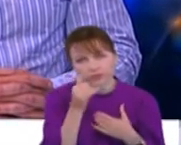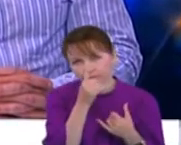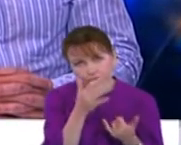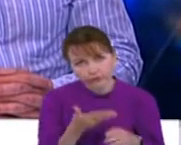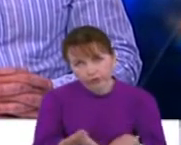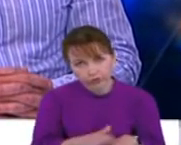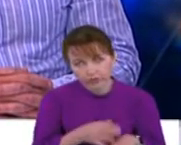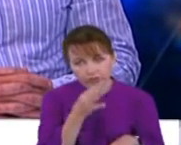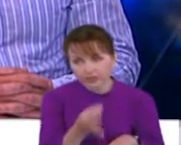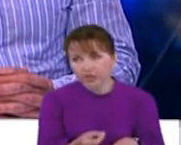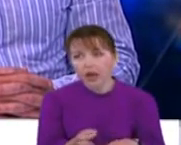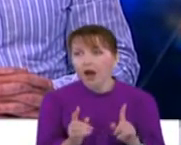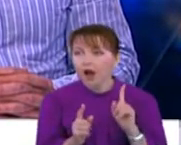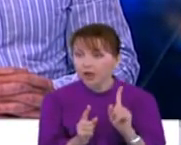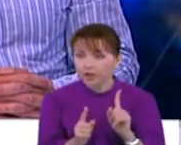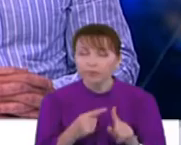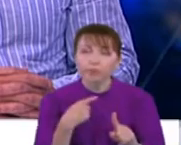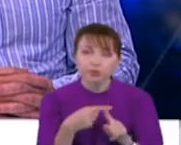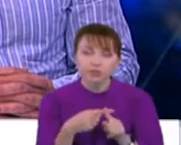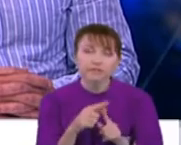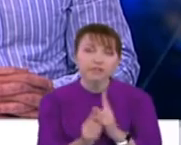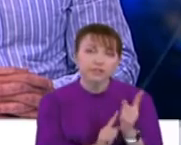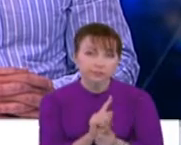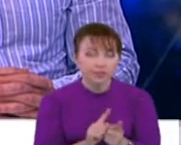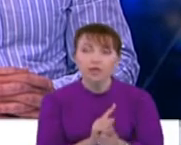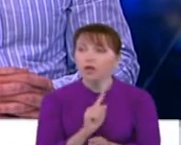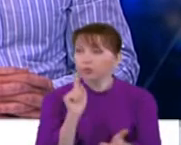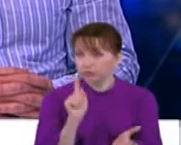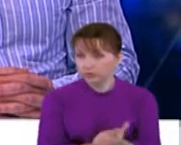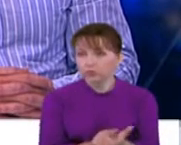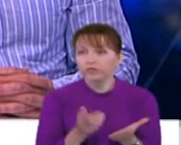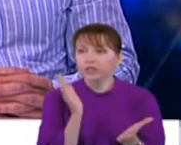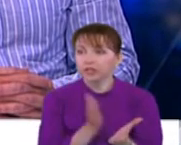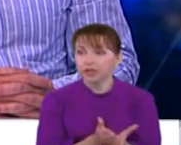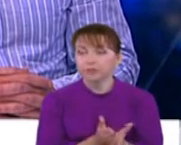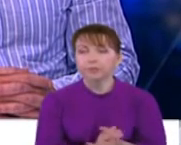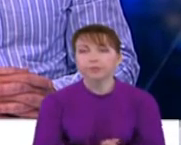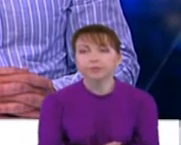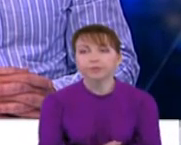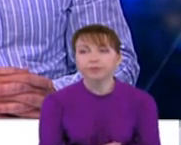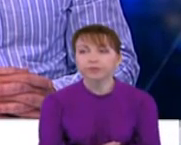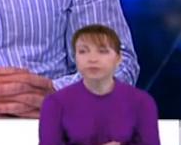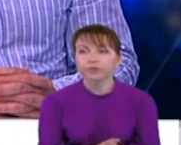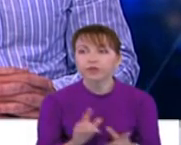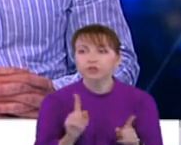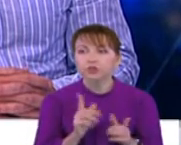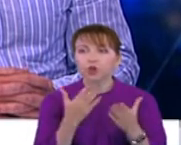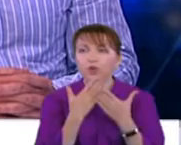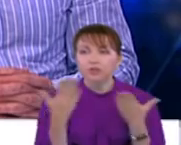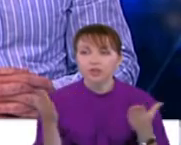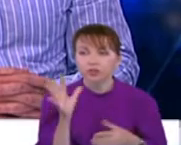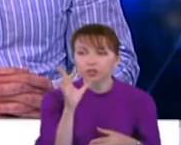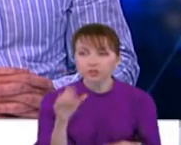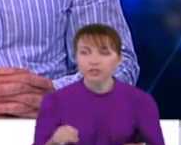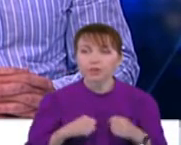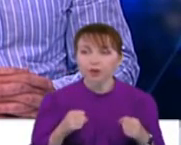важко, але позитивні зміни, безумовно, є. І от те, що в останні часи